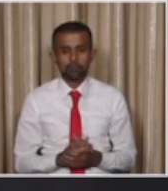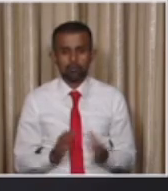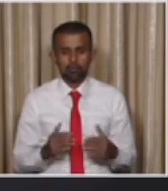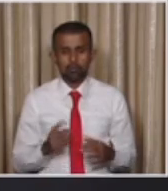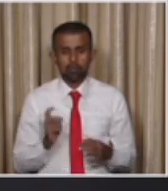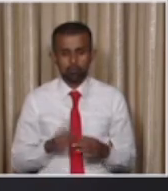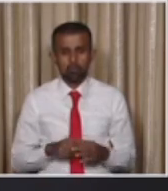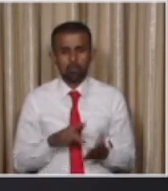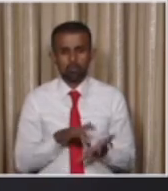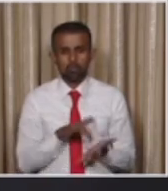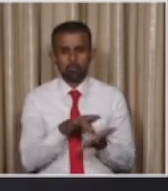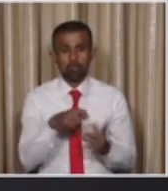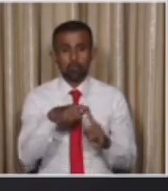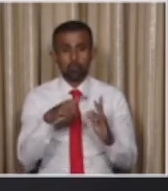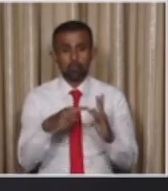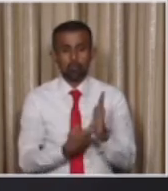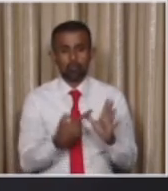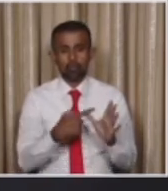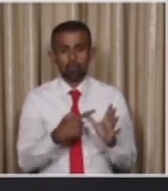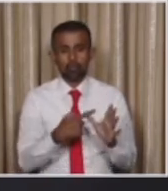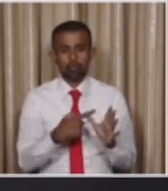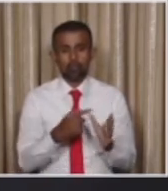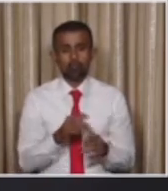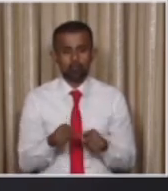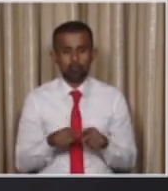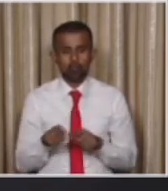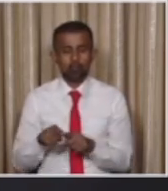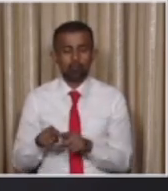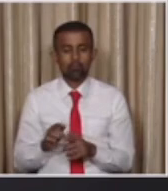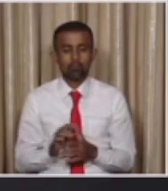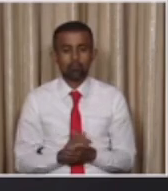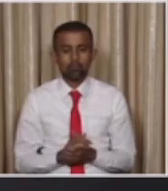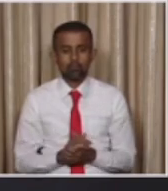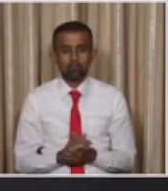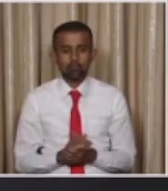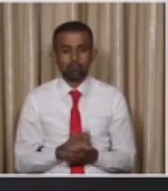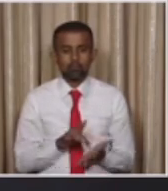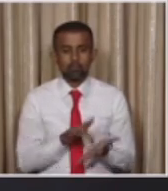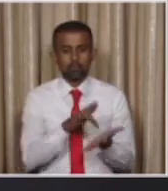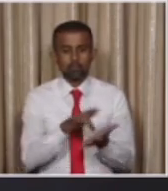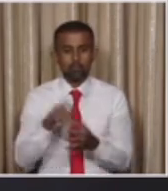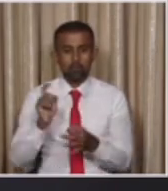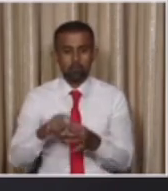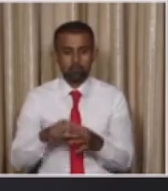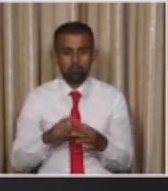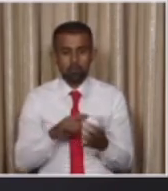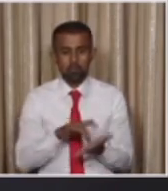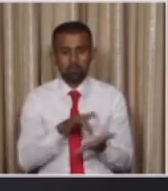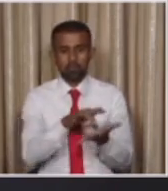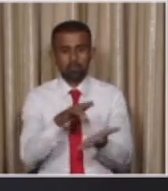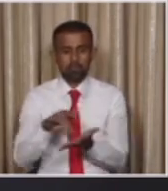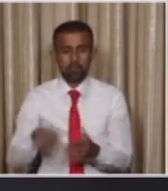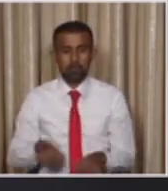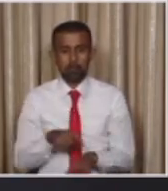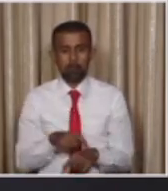ප්‍රශ්න තිබිච්ච තැන් තිබුණා, කූරගල. මේ ආදී වශයෙන් තිබිච්ච තැන්, මේ ප්‍රශ්න තිබිච්ච තැන් අපි මේ